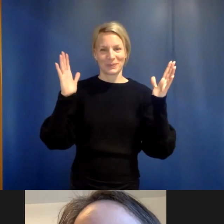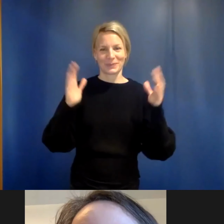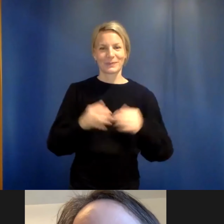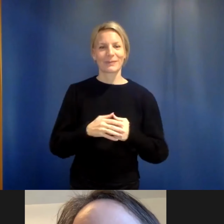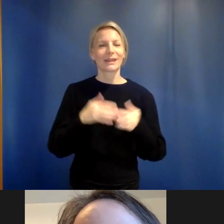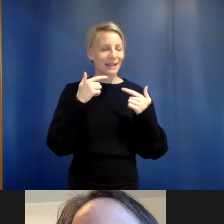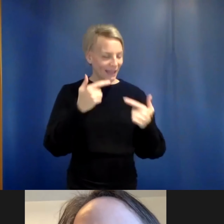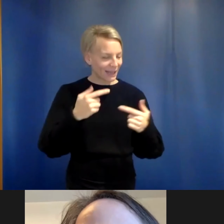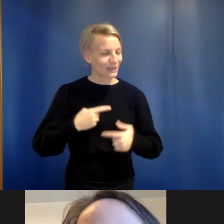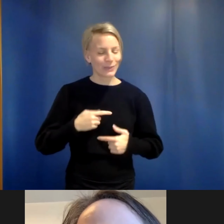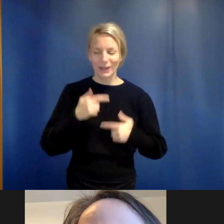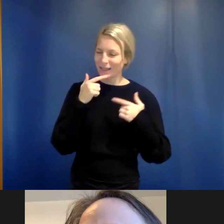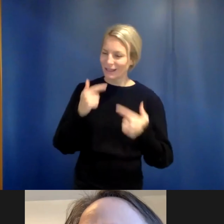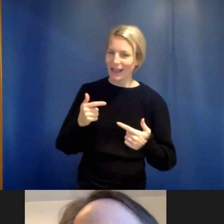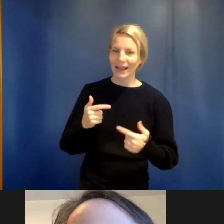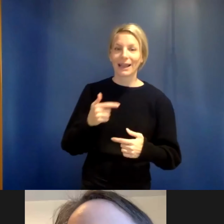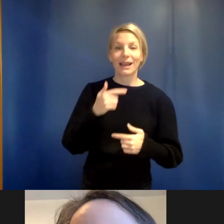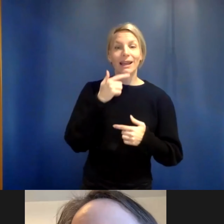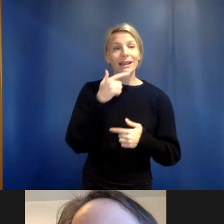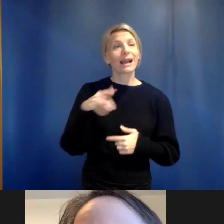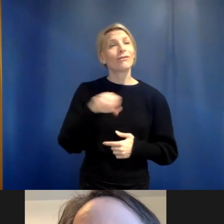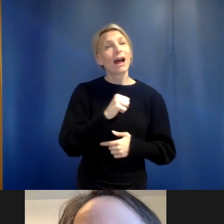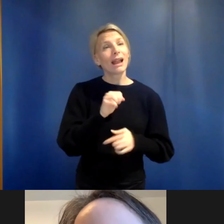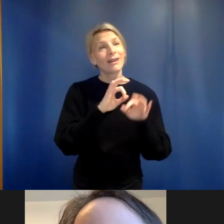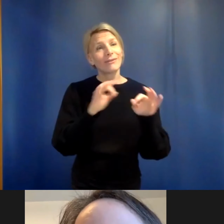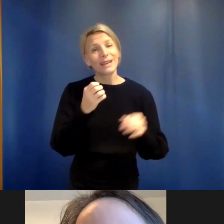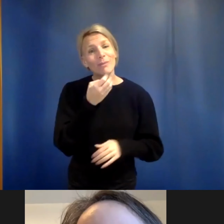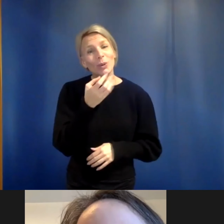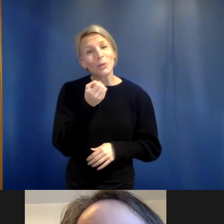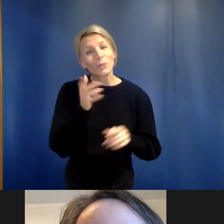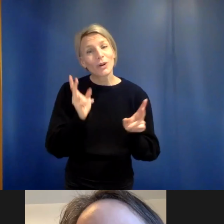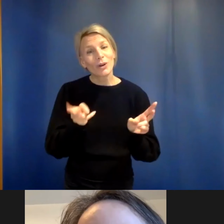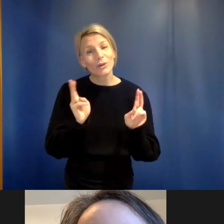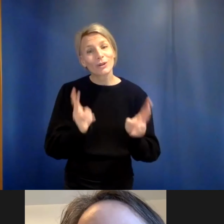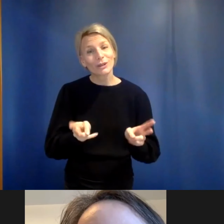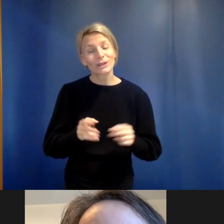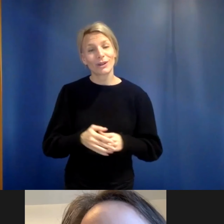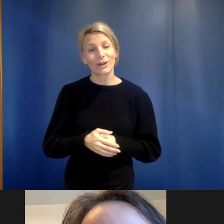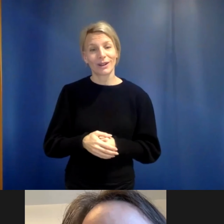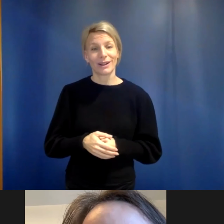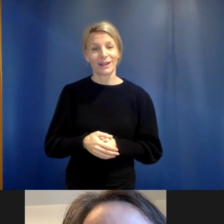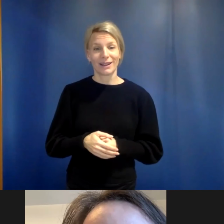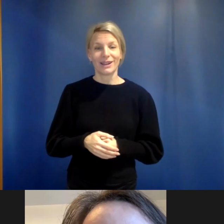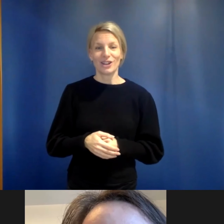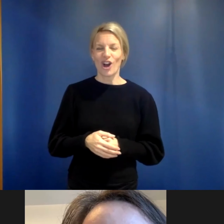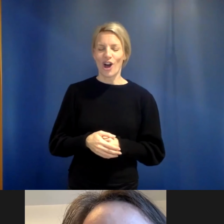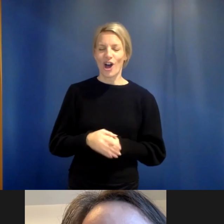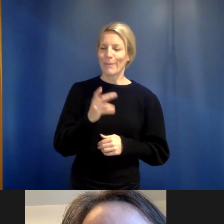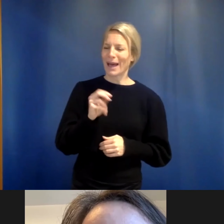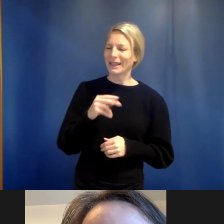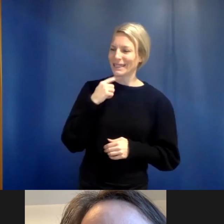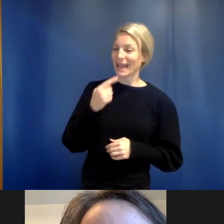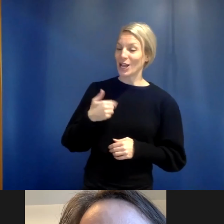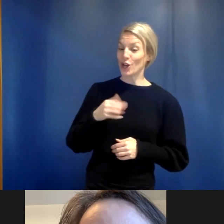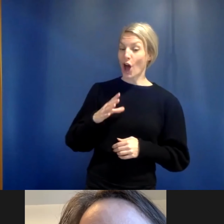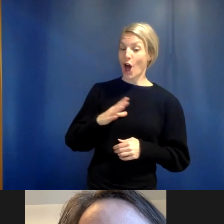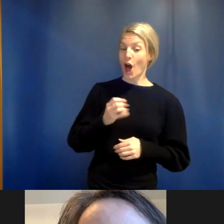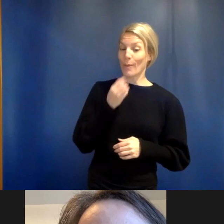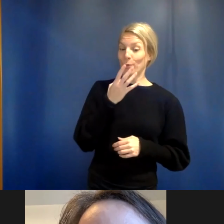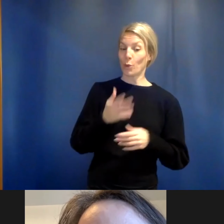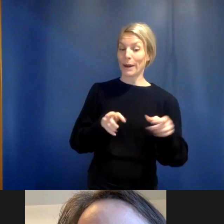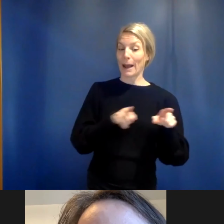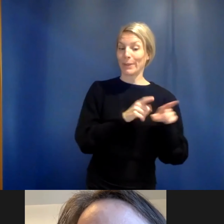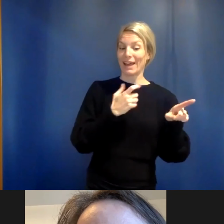Tack för alla fina blommor också. Jag har också stå bredvid mig här på skrivbordet. Jag vet inte om de syns i bild, men...